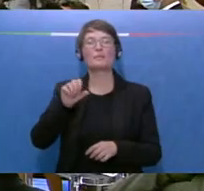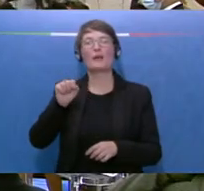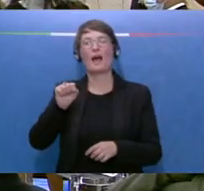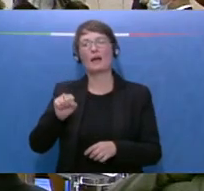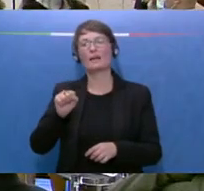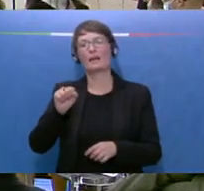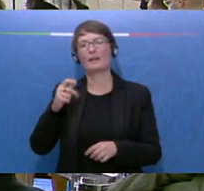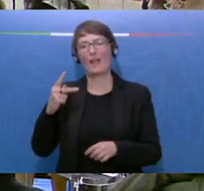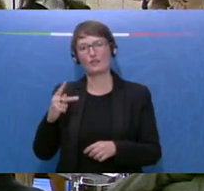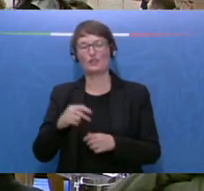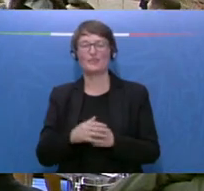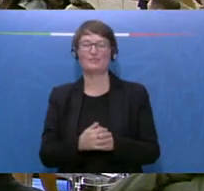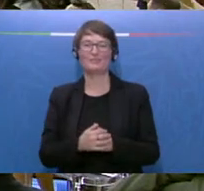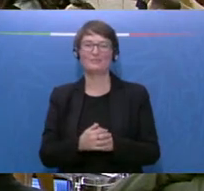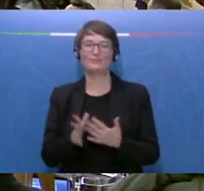carcere